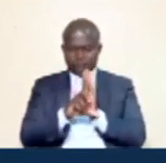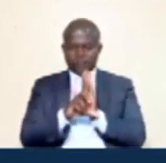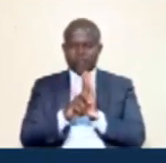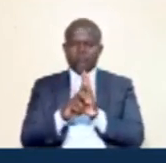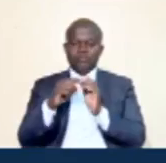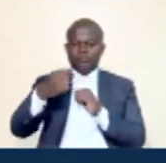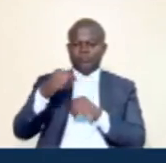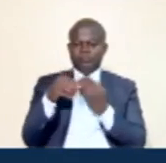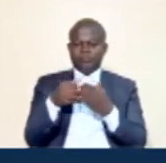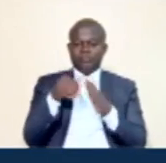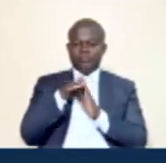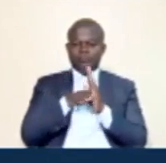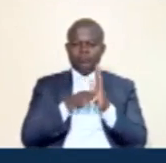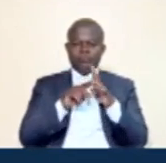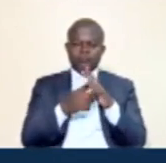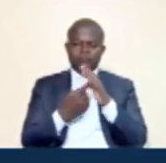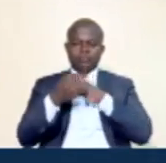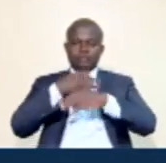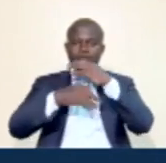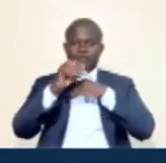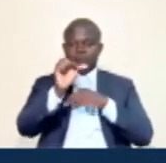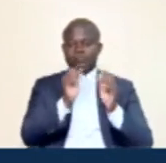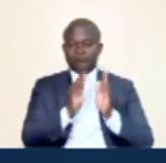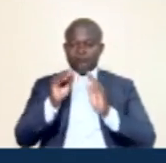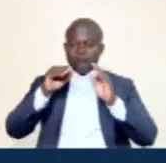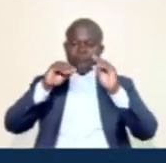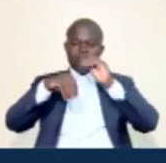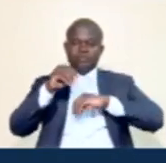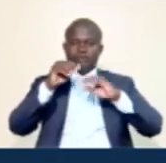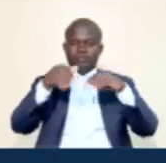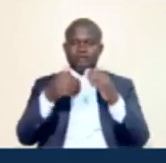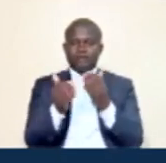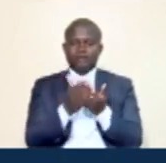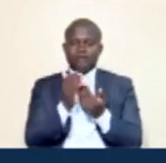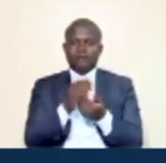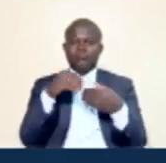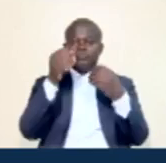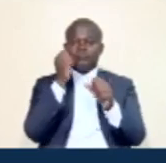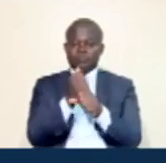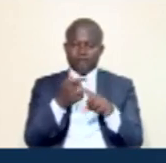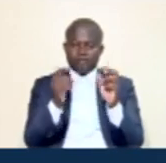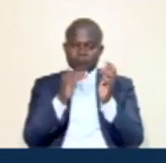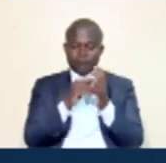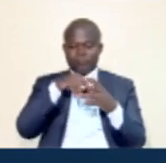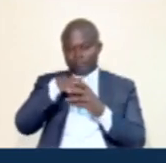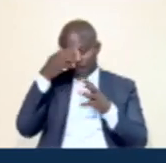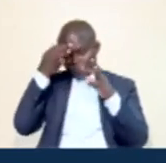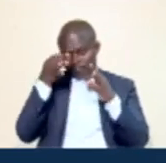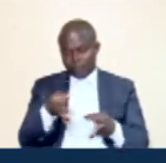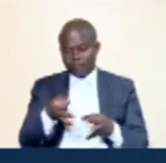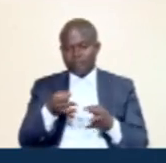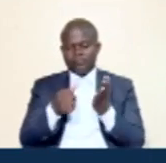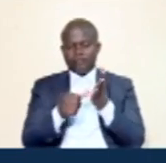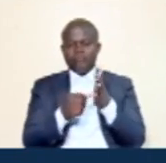bw'ibicuruzwa, gahunda yo gutangiza inganda ntoya zitunganya umusaruro w'ubuhinzi n'ubworozi zigatanga n'akazi. Hari kandi ingamba ku bibazo biterwa